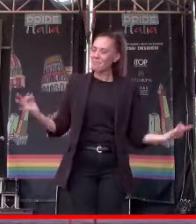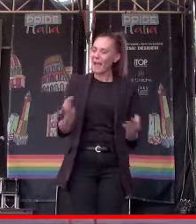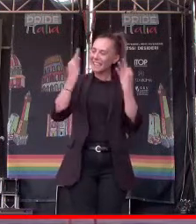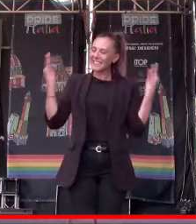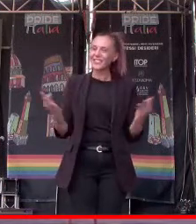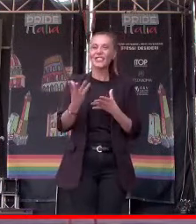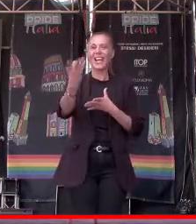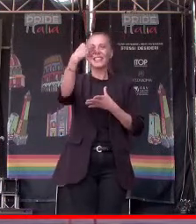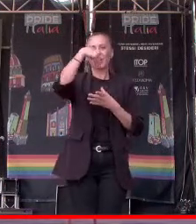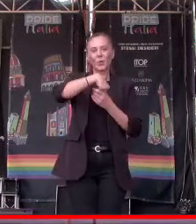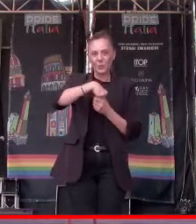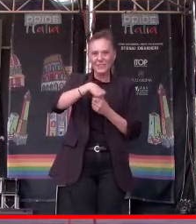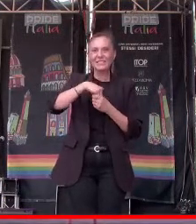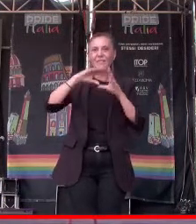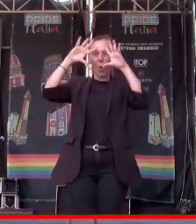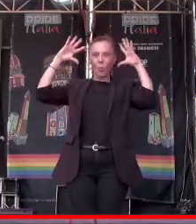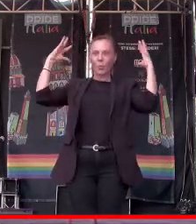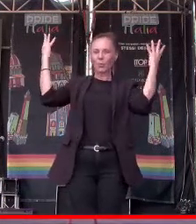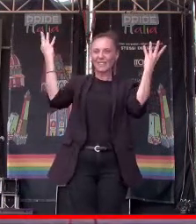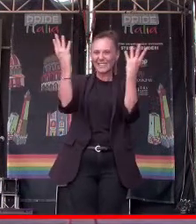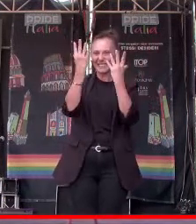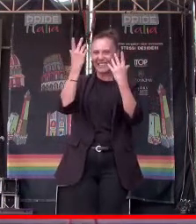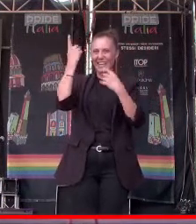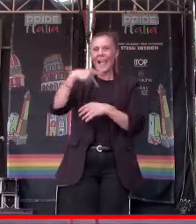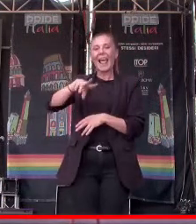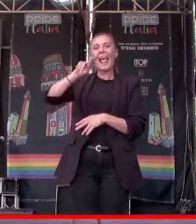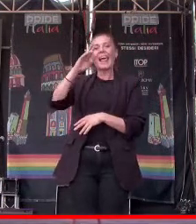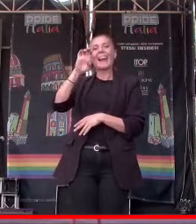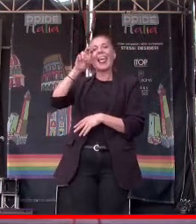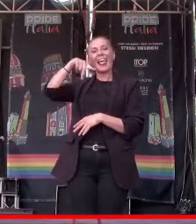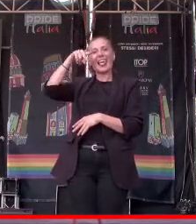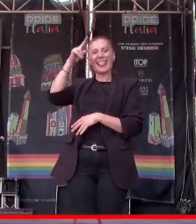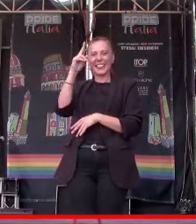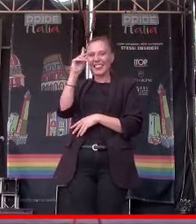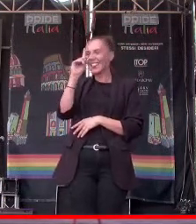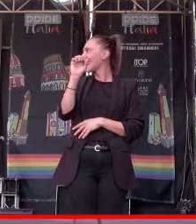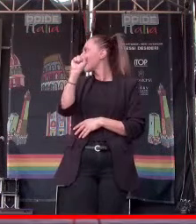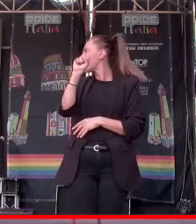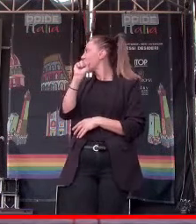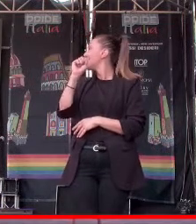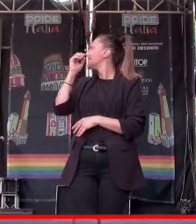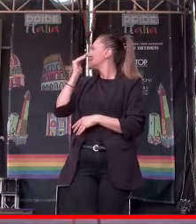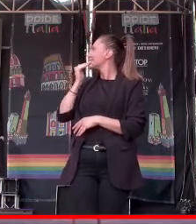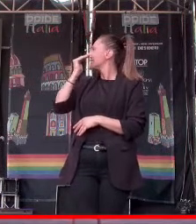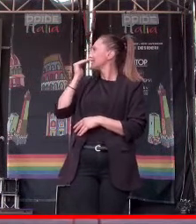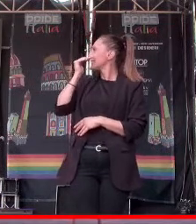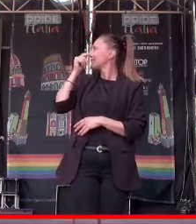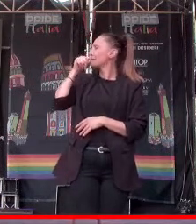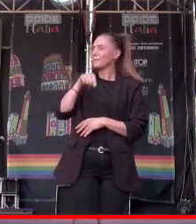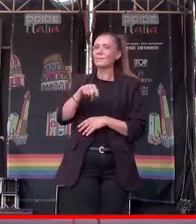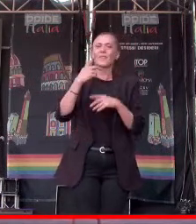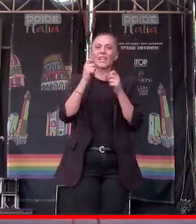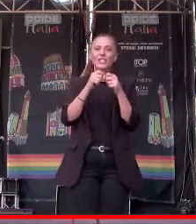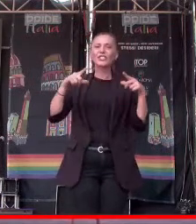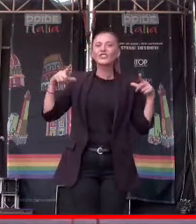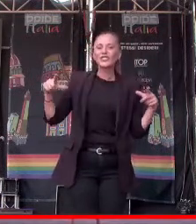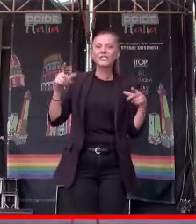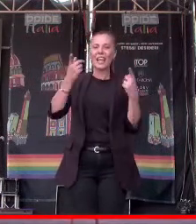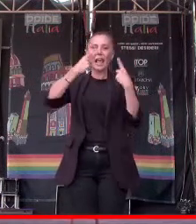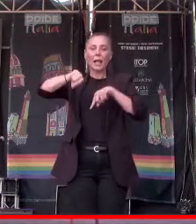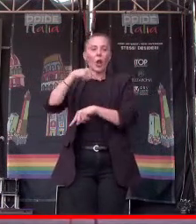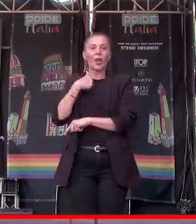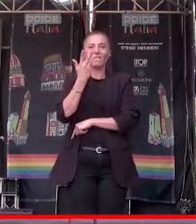inclusive universali. E Daniele Renda, oggi si chiama, il dibattito di oggi, la città universale, che è un po' la città che